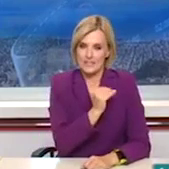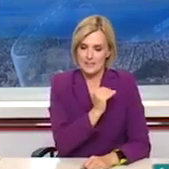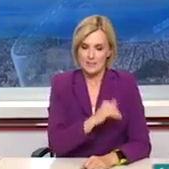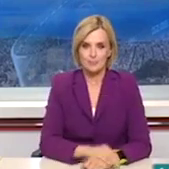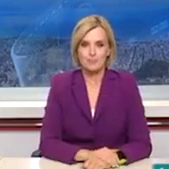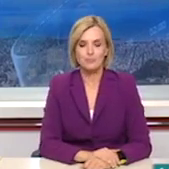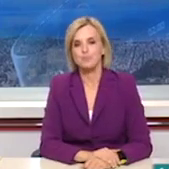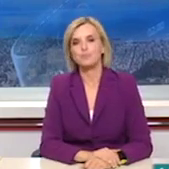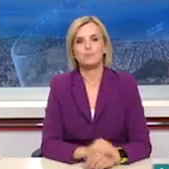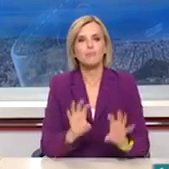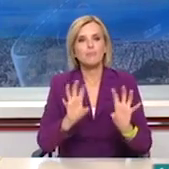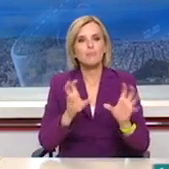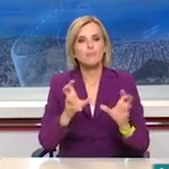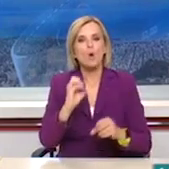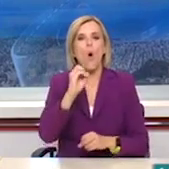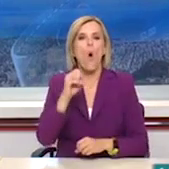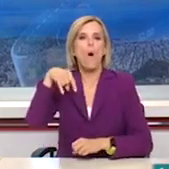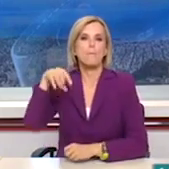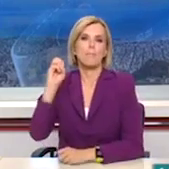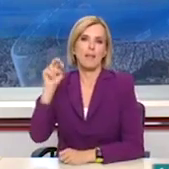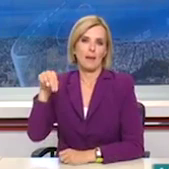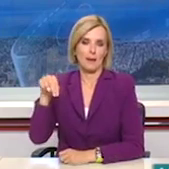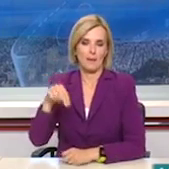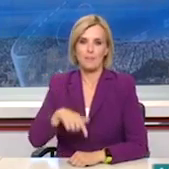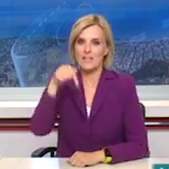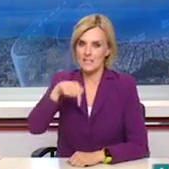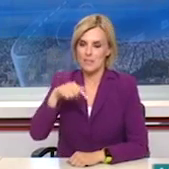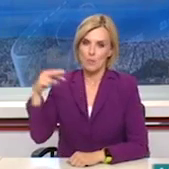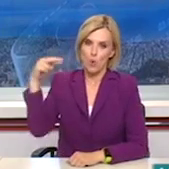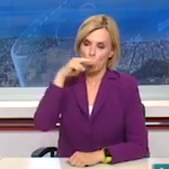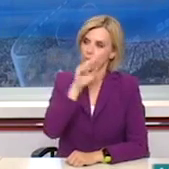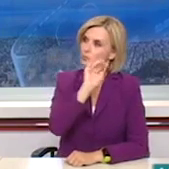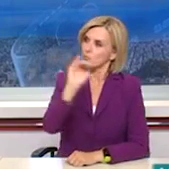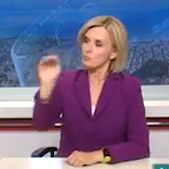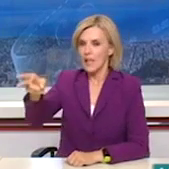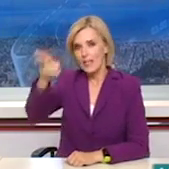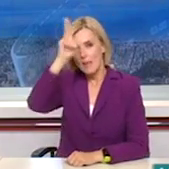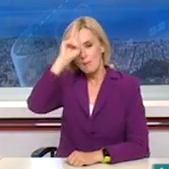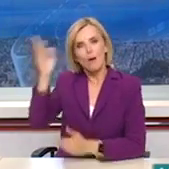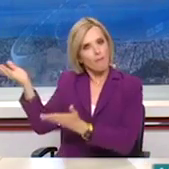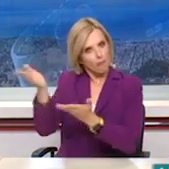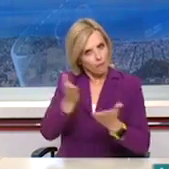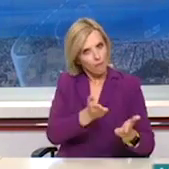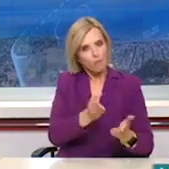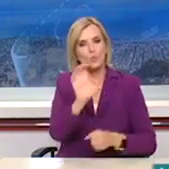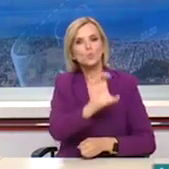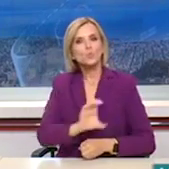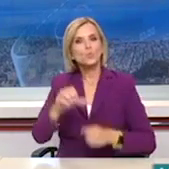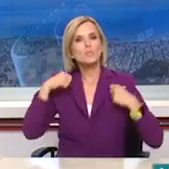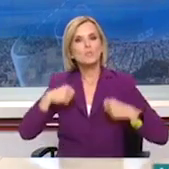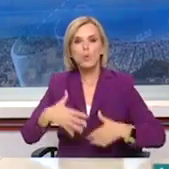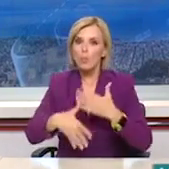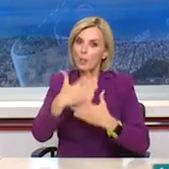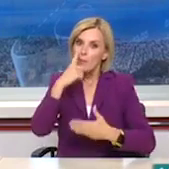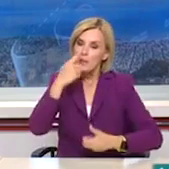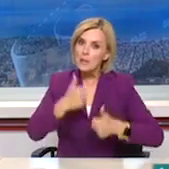κυρία Βλεπάκη από τον τηλεοπτικό σταθμό Open. Ο Πρωθυπουργός κάλεσε σήμερα τους Γερμανούς τουρίστες να επισκεφθούν την Ελλάδα από τις 15 Ιουνίου.